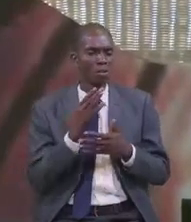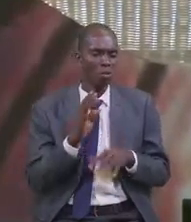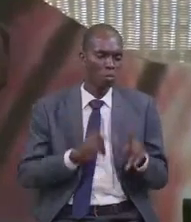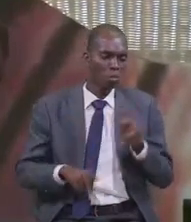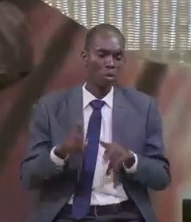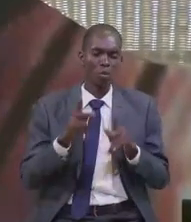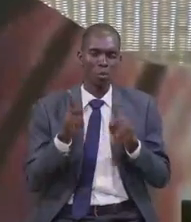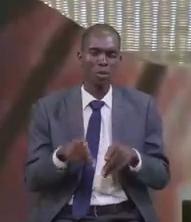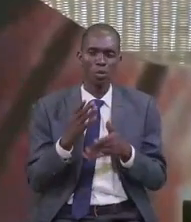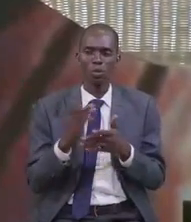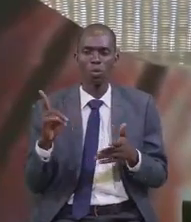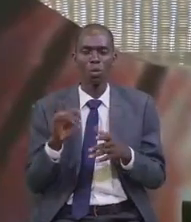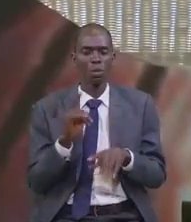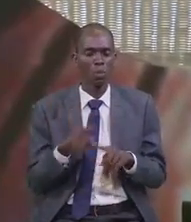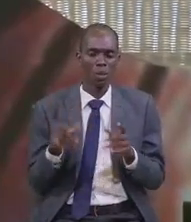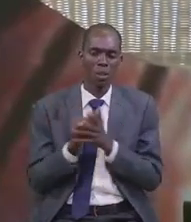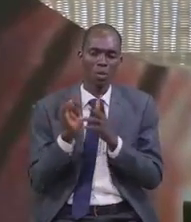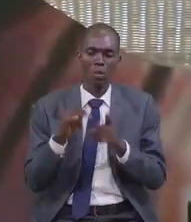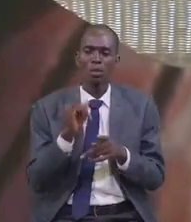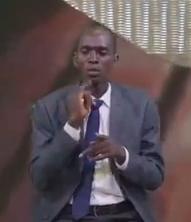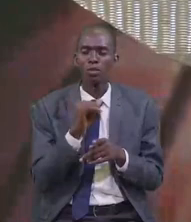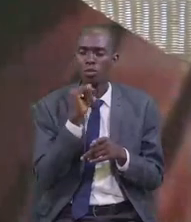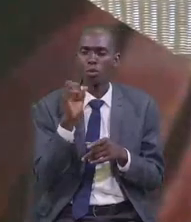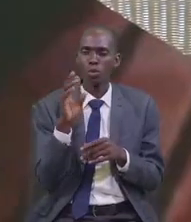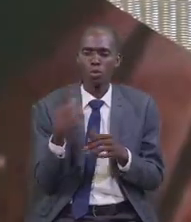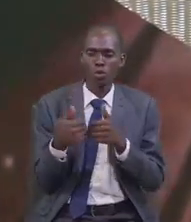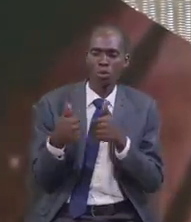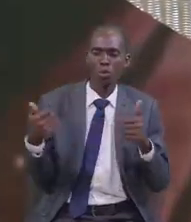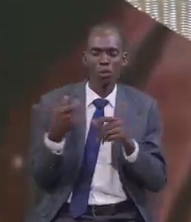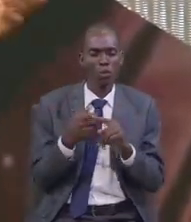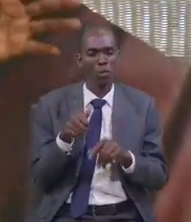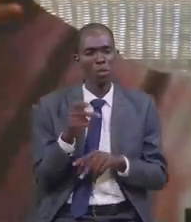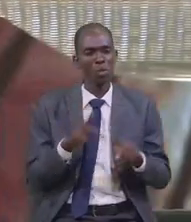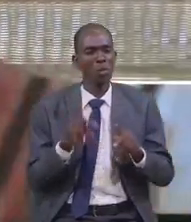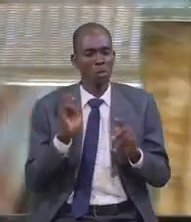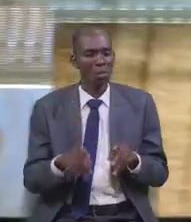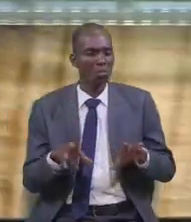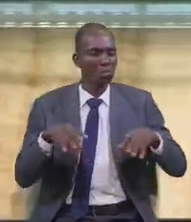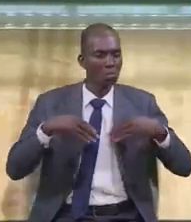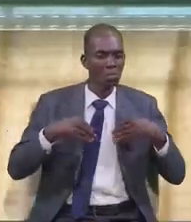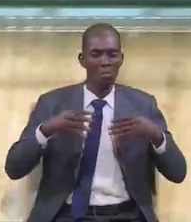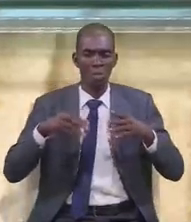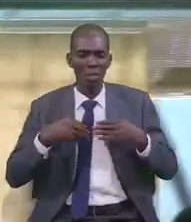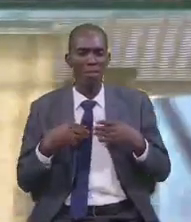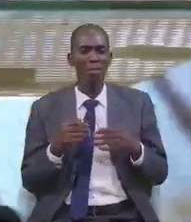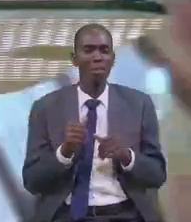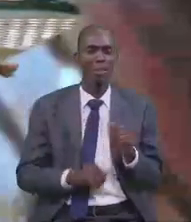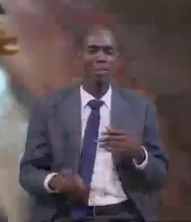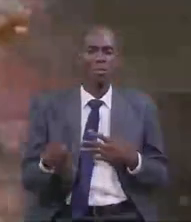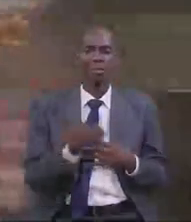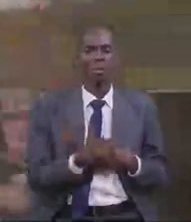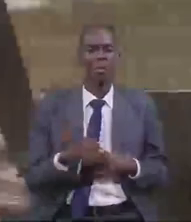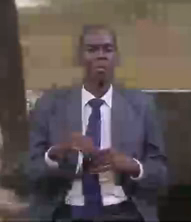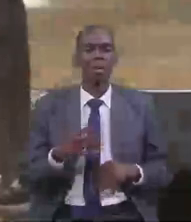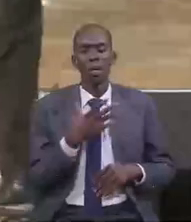autre Nazaréen quelque part, lui n'est pas séparé, ouais, lui il accommode tout le monde, lui il